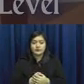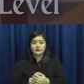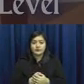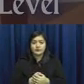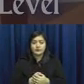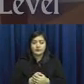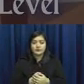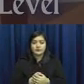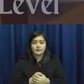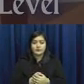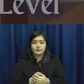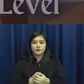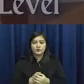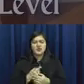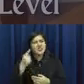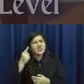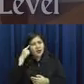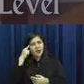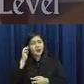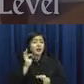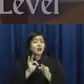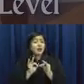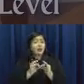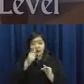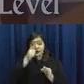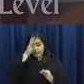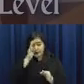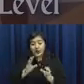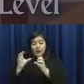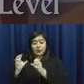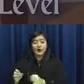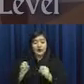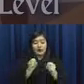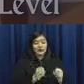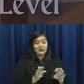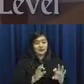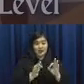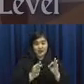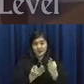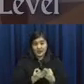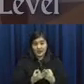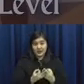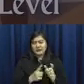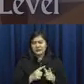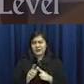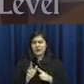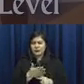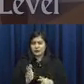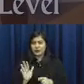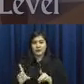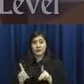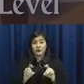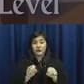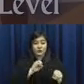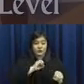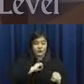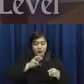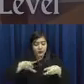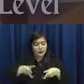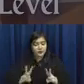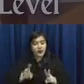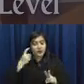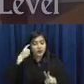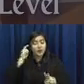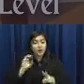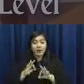Diyos ang nagsimula and then tao ang magpapatuloy. Uh-huh. No, hindi po gano'n ng Diyos. At kailanman, mahihirapan